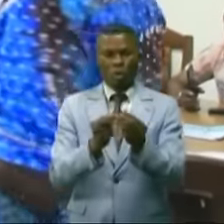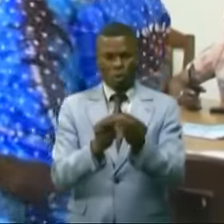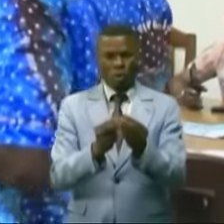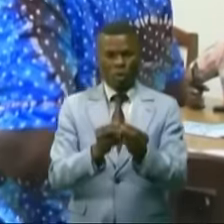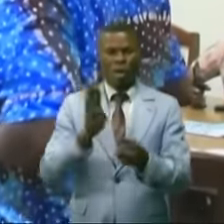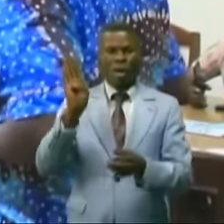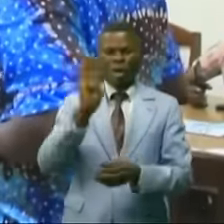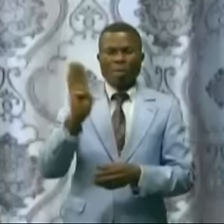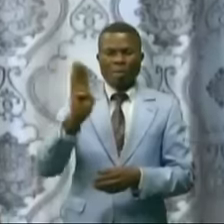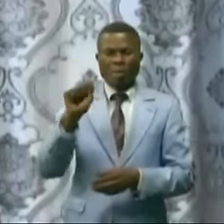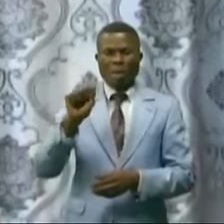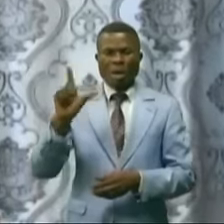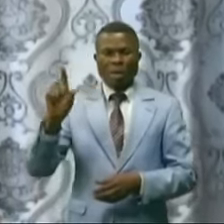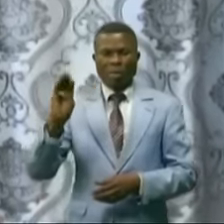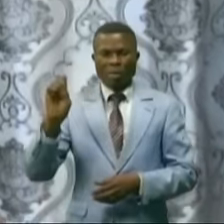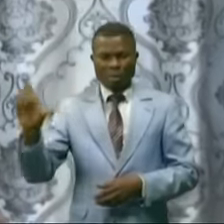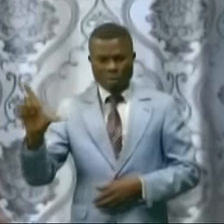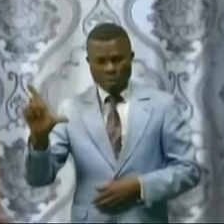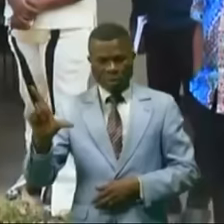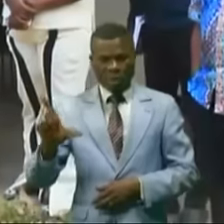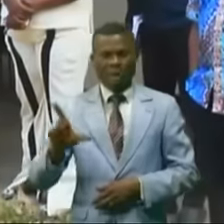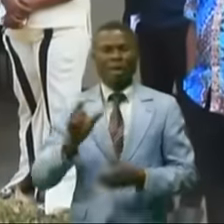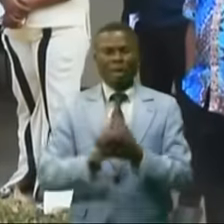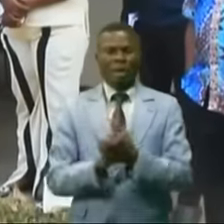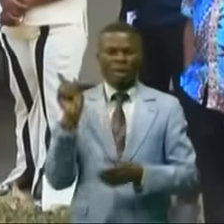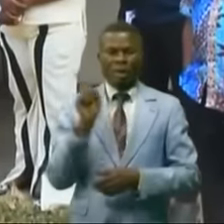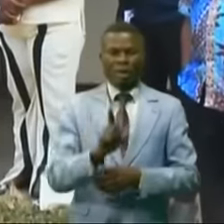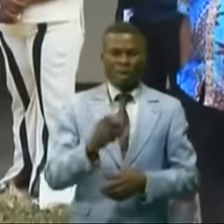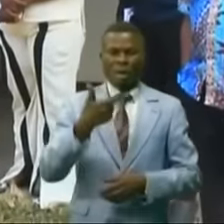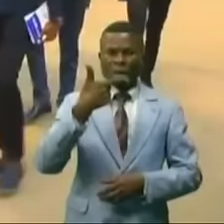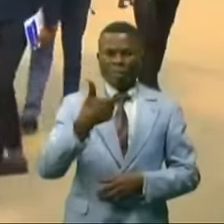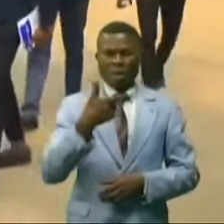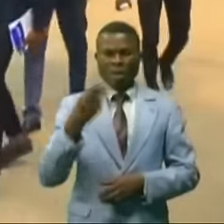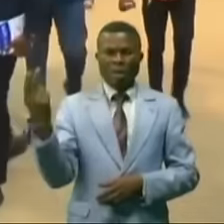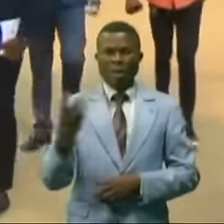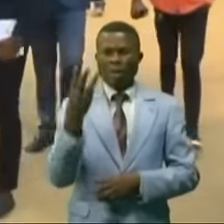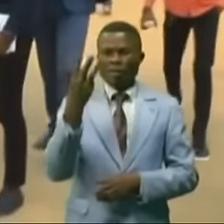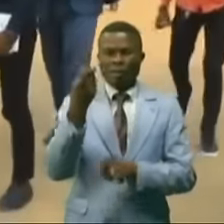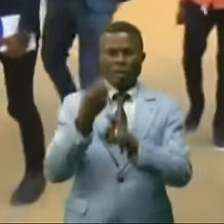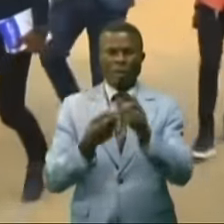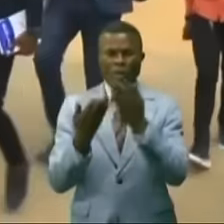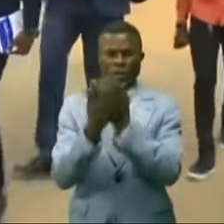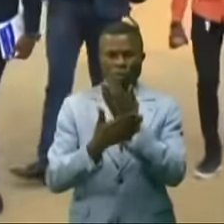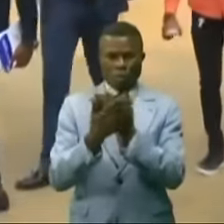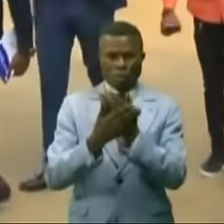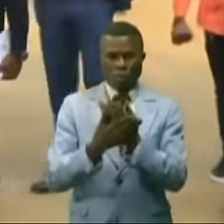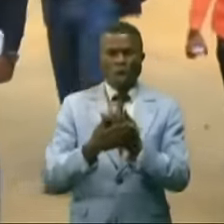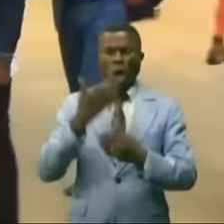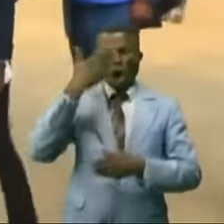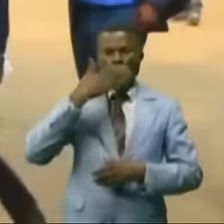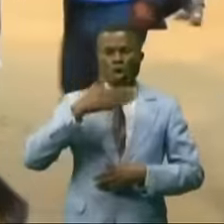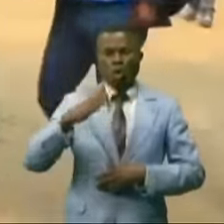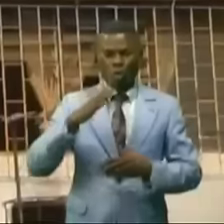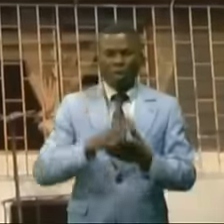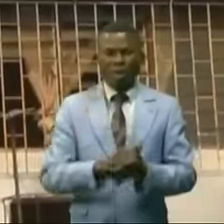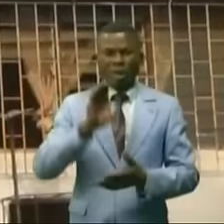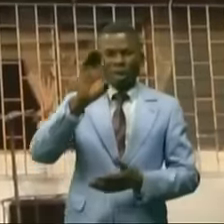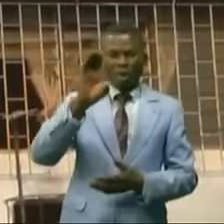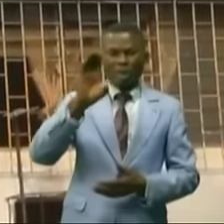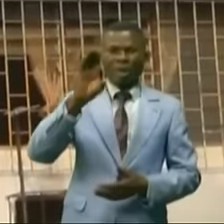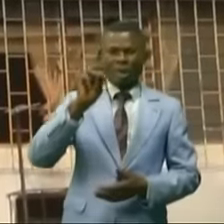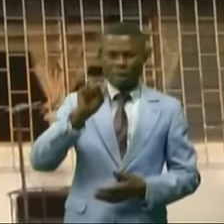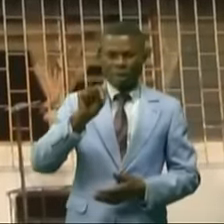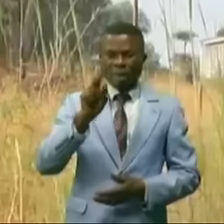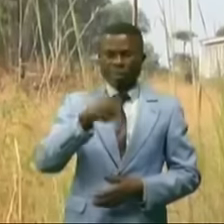le coordonnateur Alidor Mouyaya, ont effectué ce mardi 23 juillet 2024 une visite au centre neuropsychopathologie de